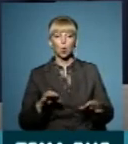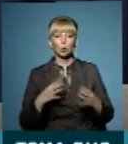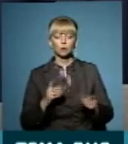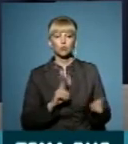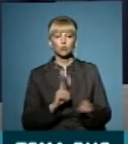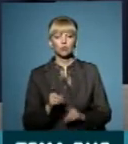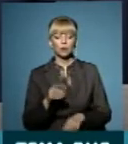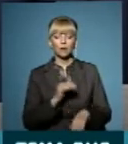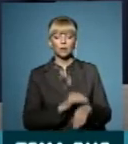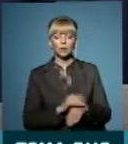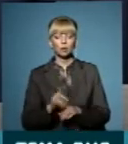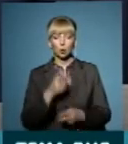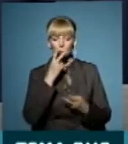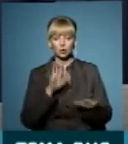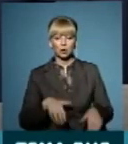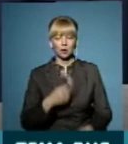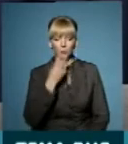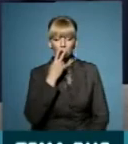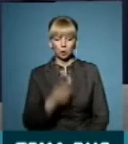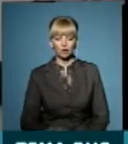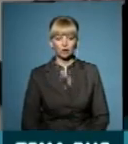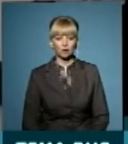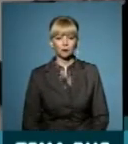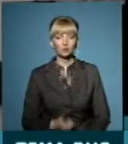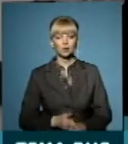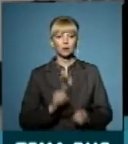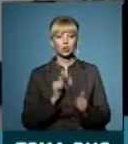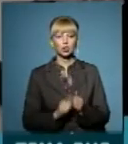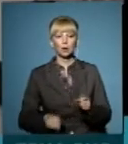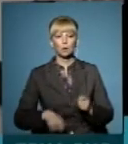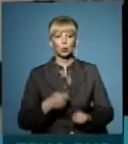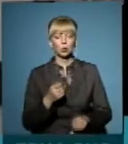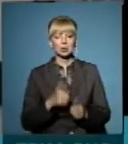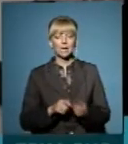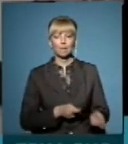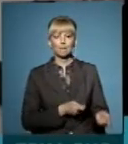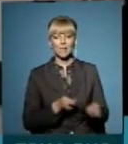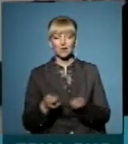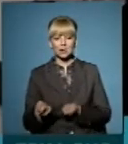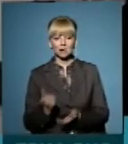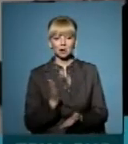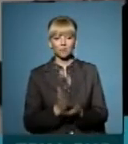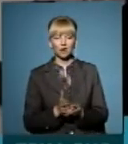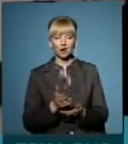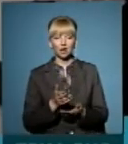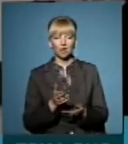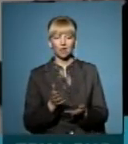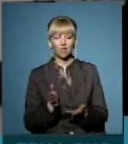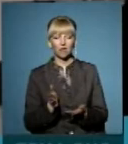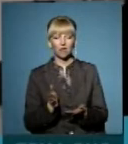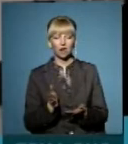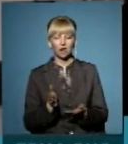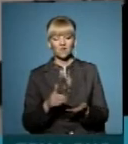що вони виявляли і що побачили. Давайте подивимось. Найбільш частішими порушеннями серед перевізників є відхилення від